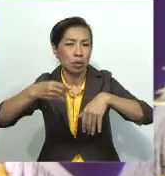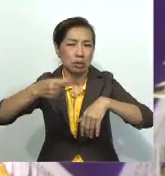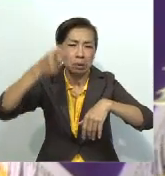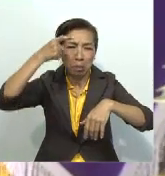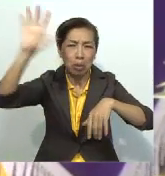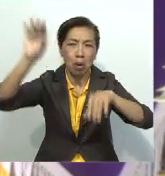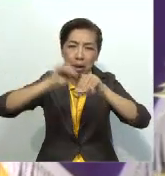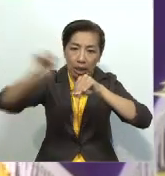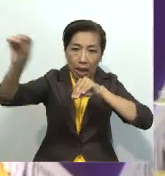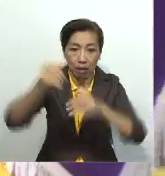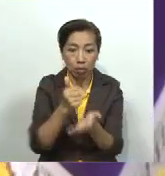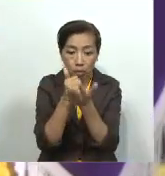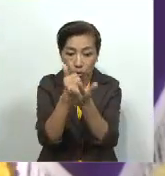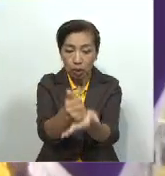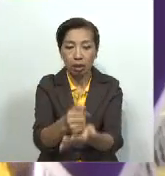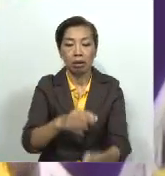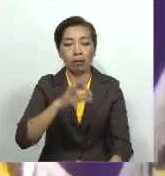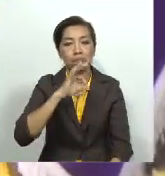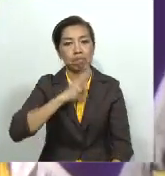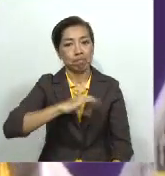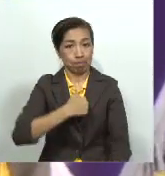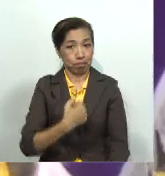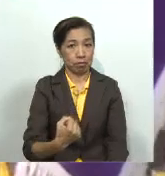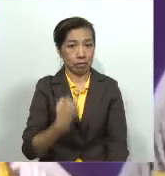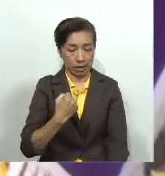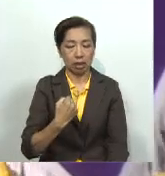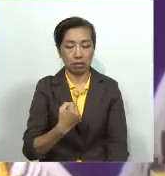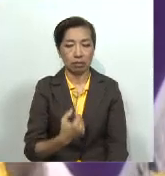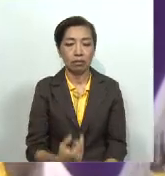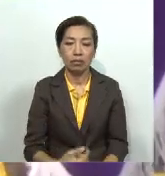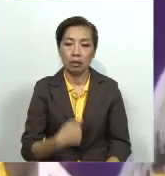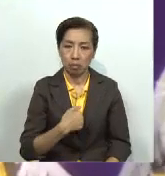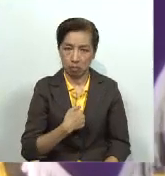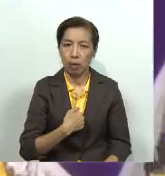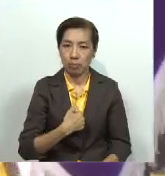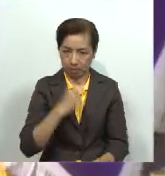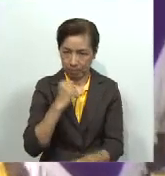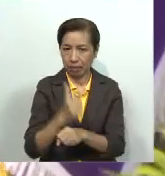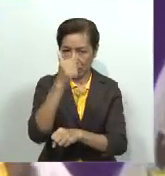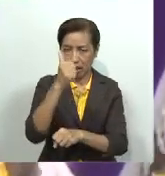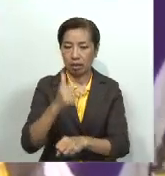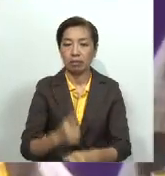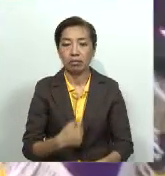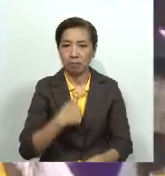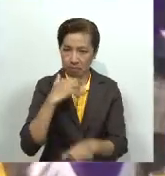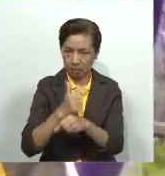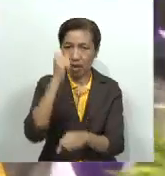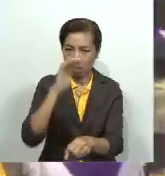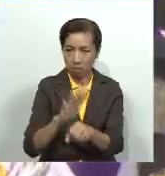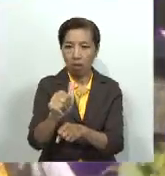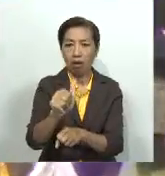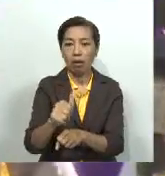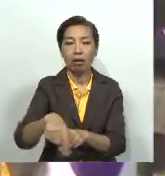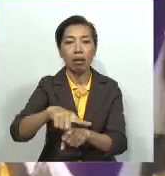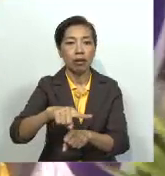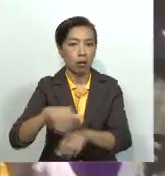มผมมีความมั่นใจว่าผมมีความสามารถเพียง